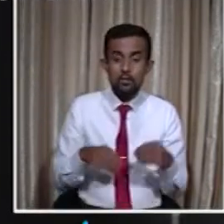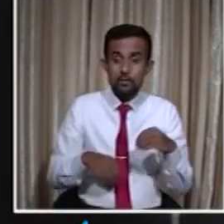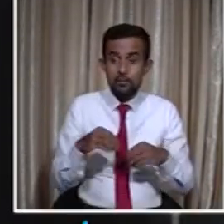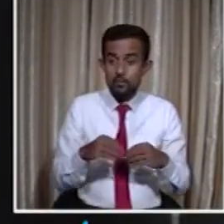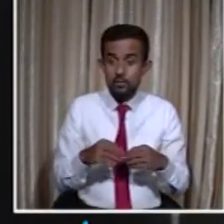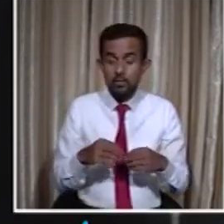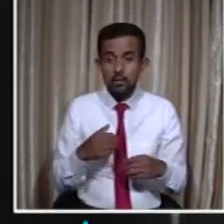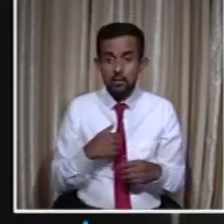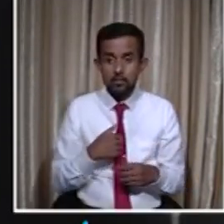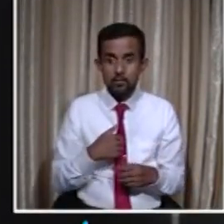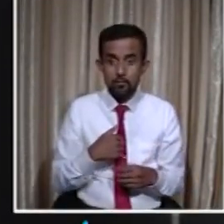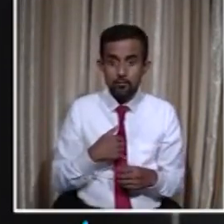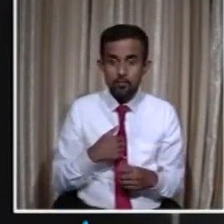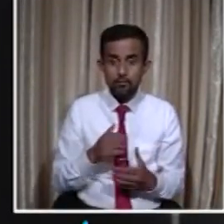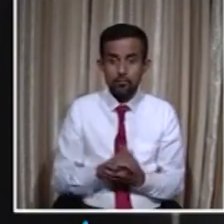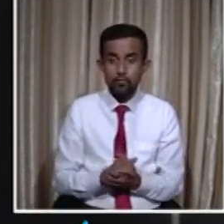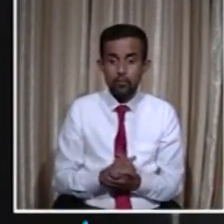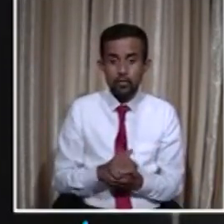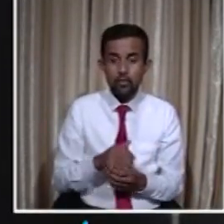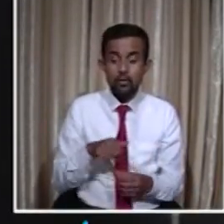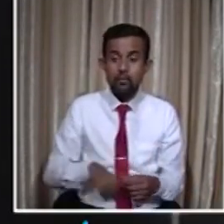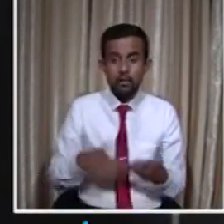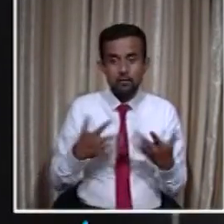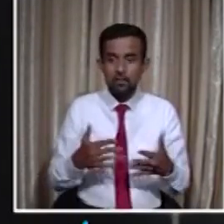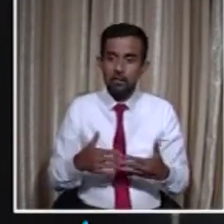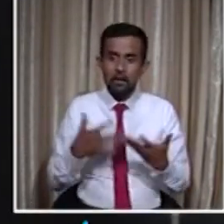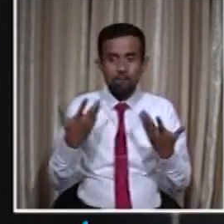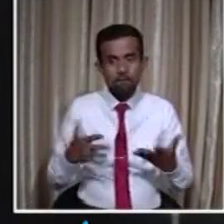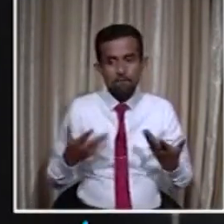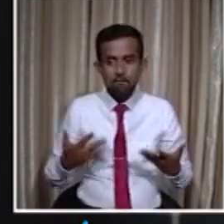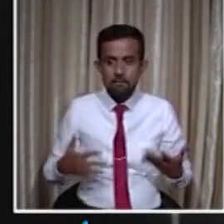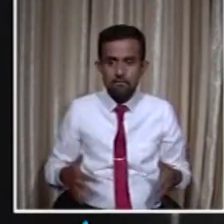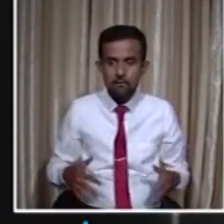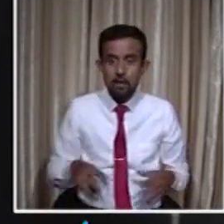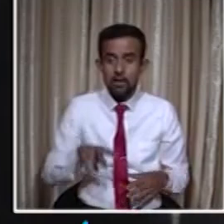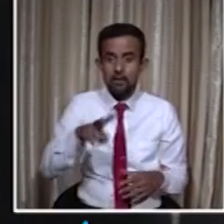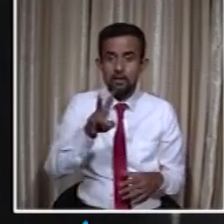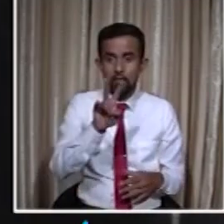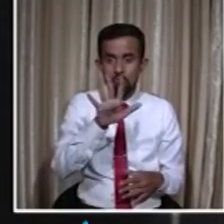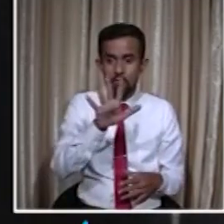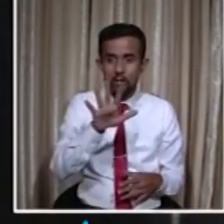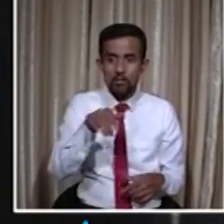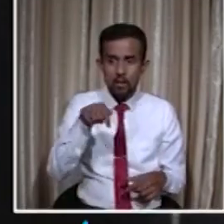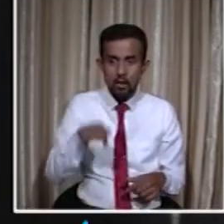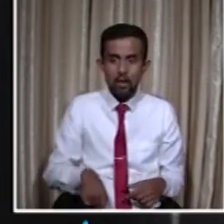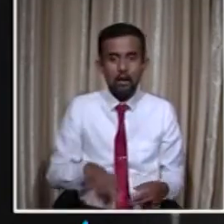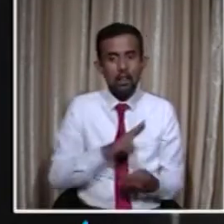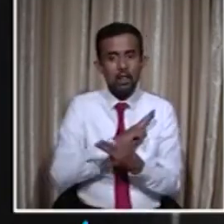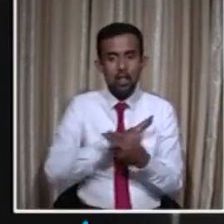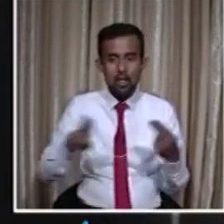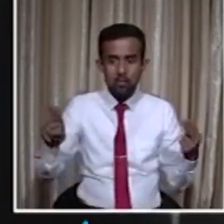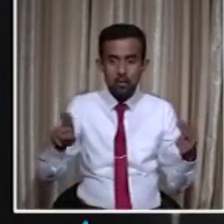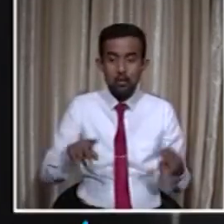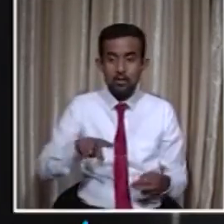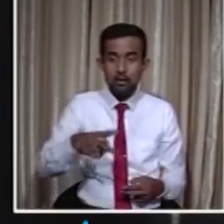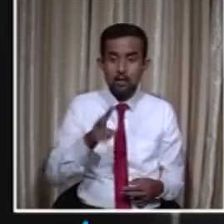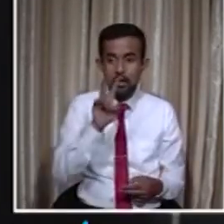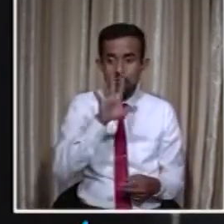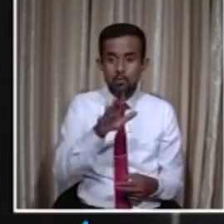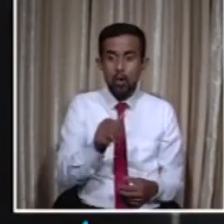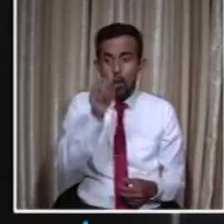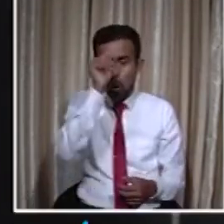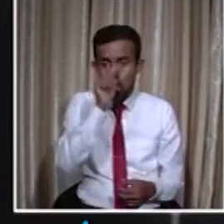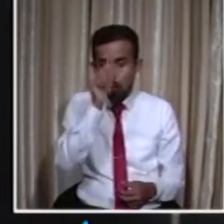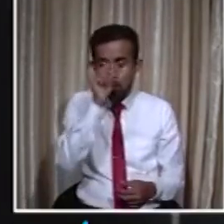මම මෙතනින් එහා ගිහිල්ලා දැන් මේ වෙච්ච දේ ඔක්කොම වෙලා ඉවරයි. මේ 225ටම අද එපා කියලා, 225ම හොරු